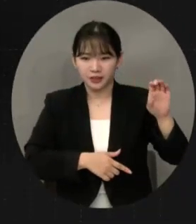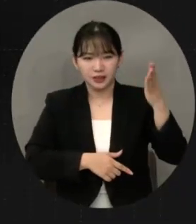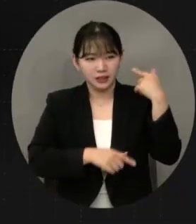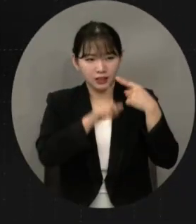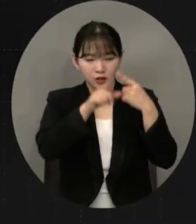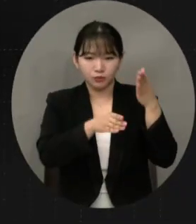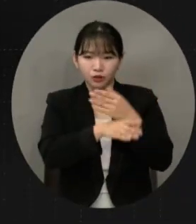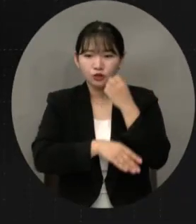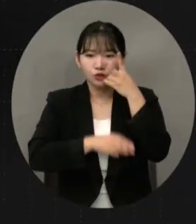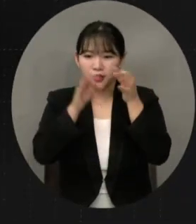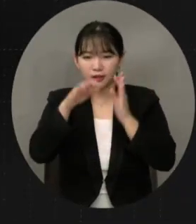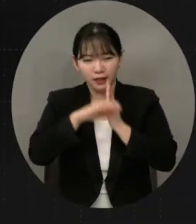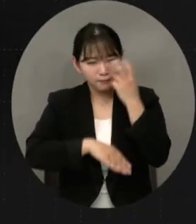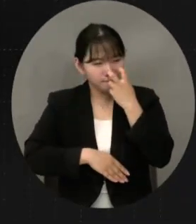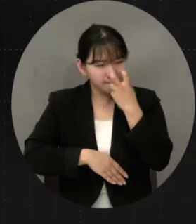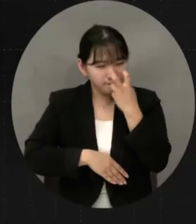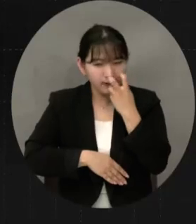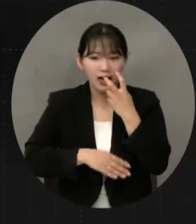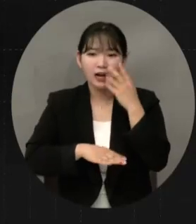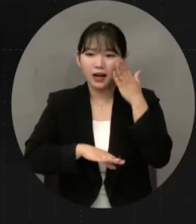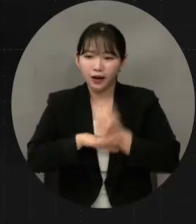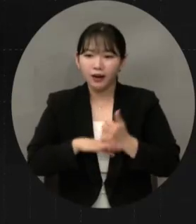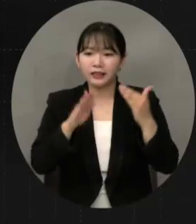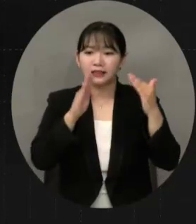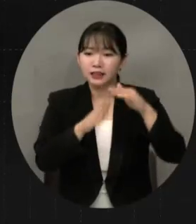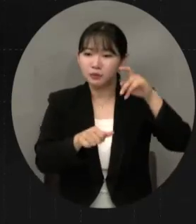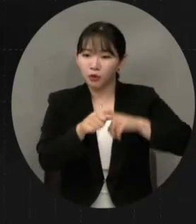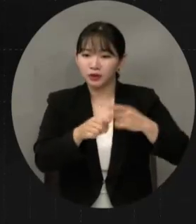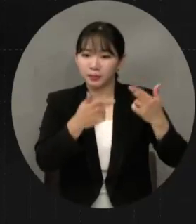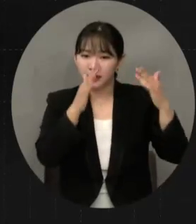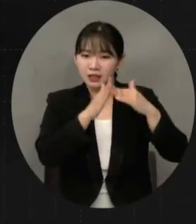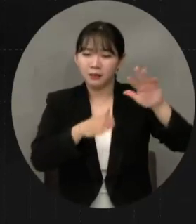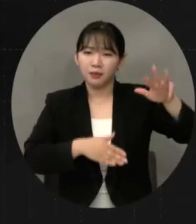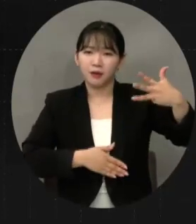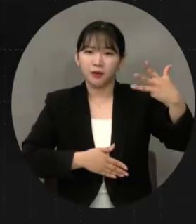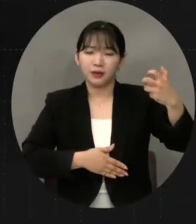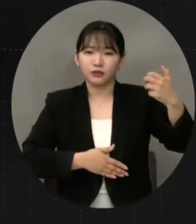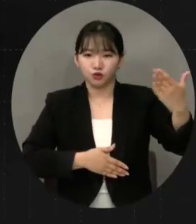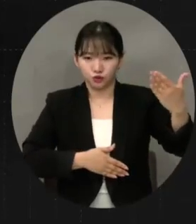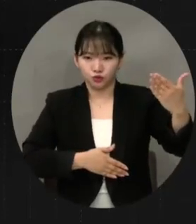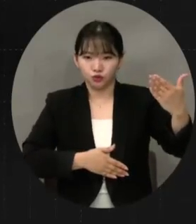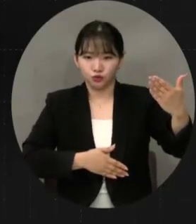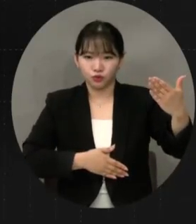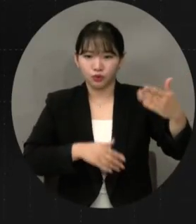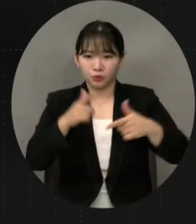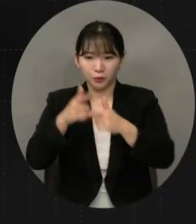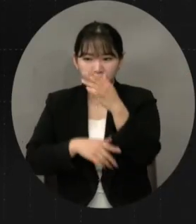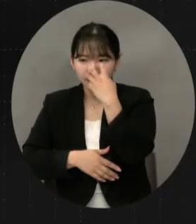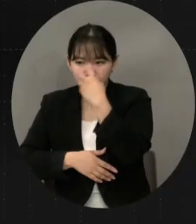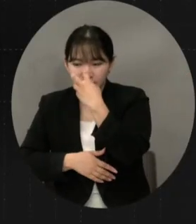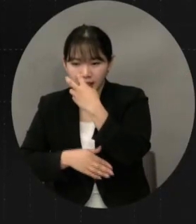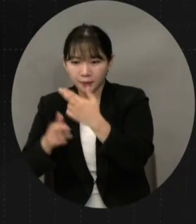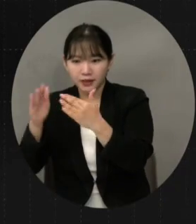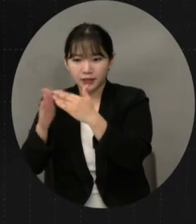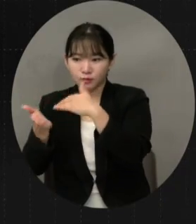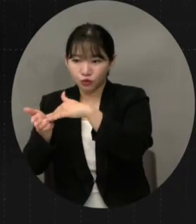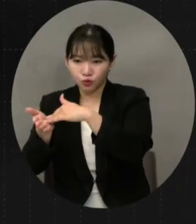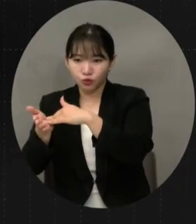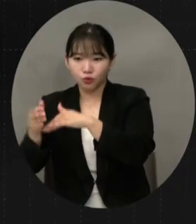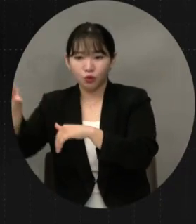달 넘게 전수조사한 결과 주거용 빈집은 889개로 확인됐습니다. 목포시가 조사한 빈집